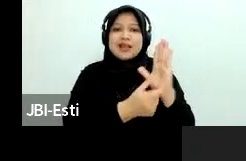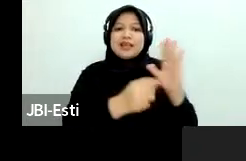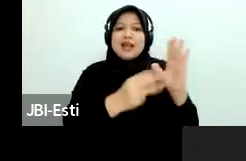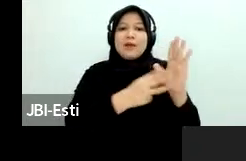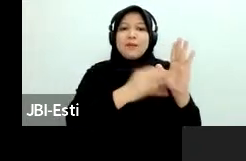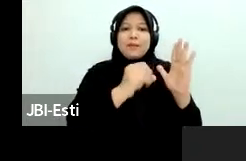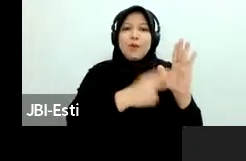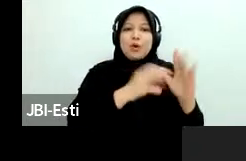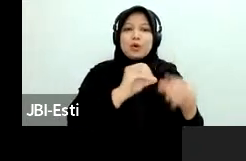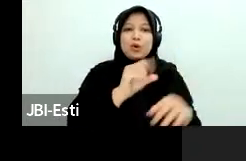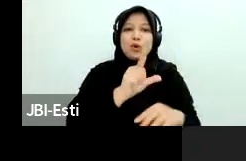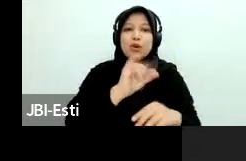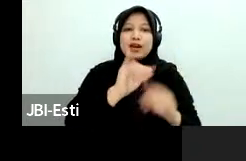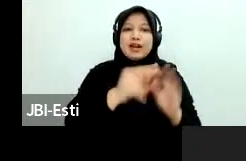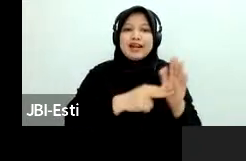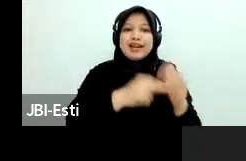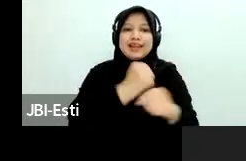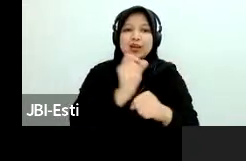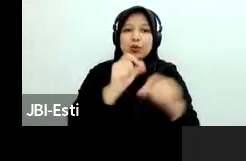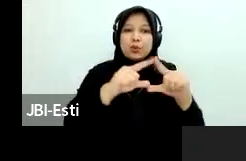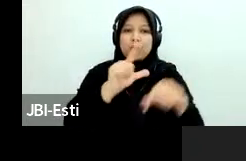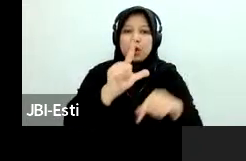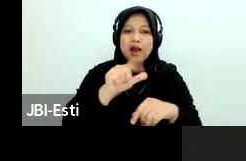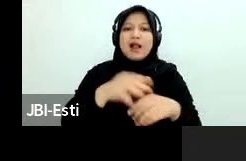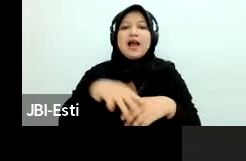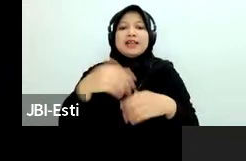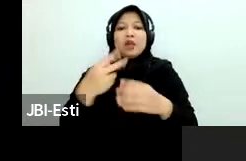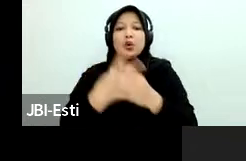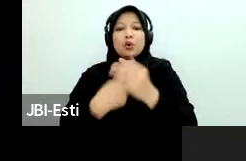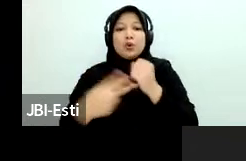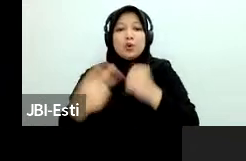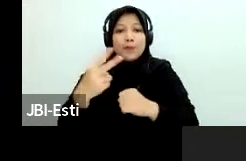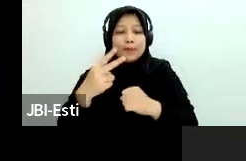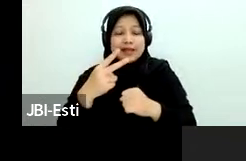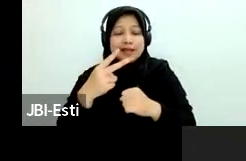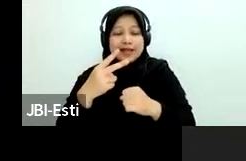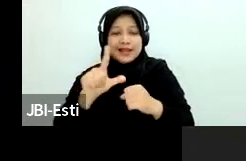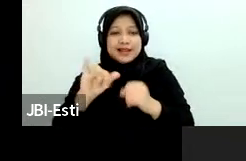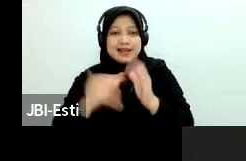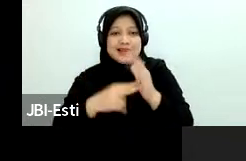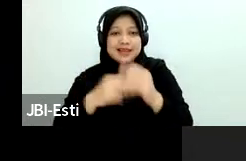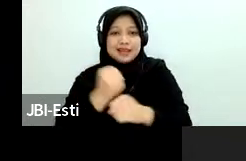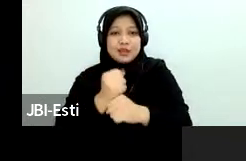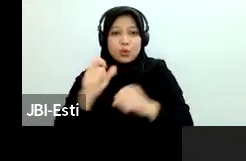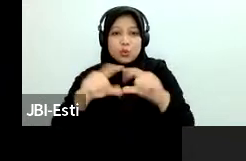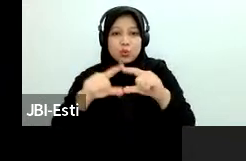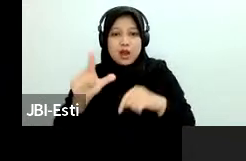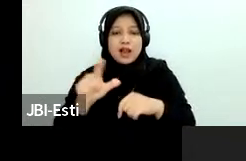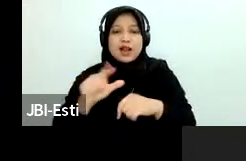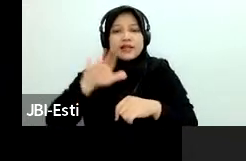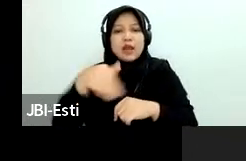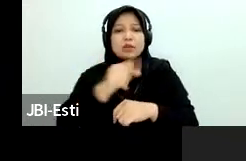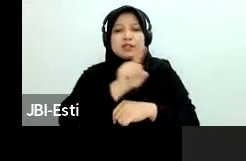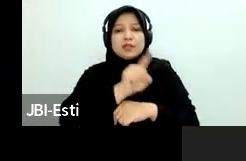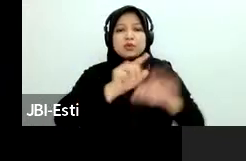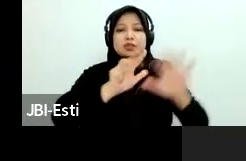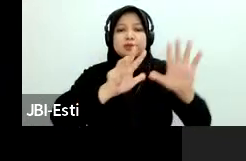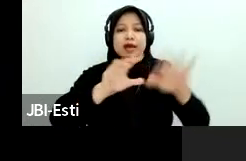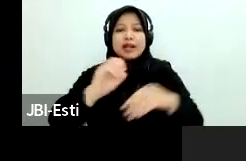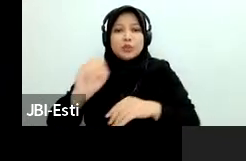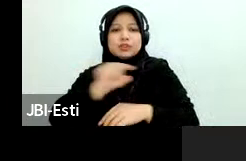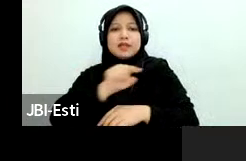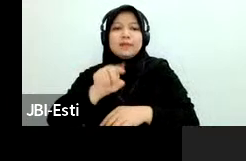dari tahun 1900 Anda tahun 2004 semangat Pakam us karena kamu satu dictionary ini